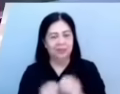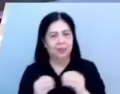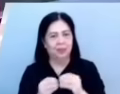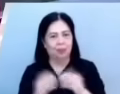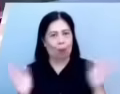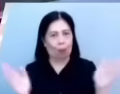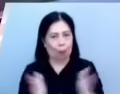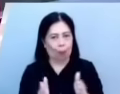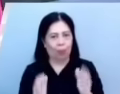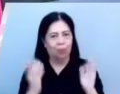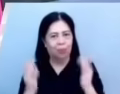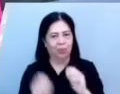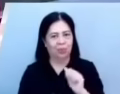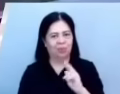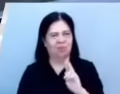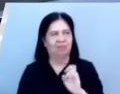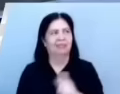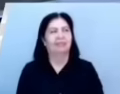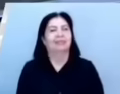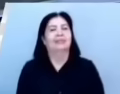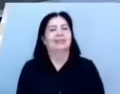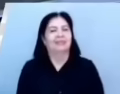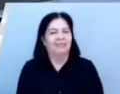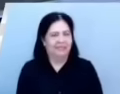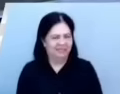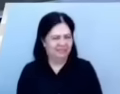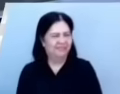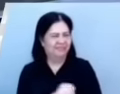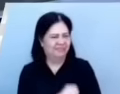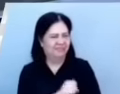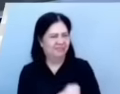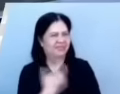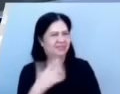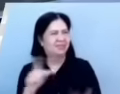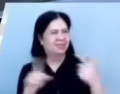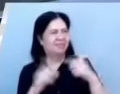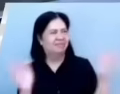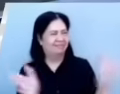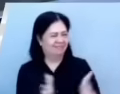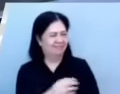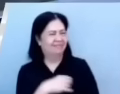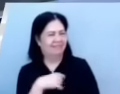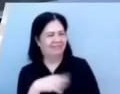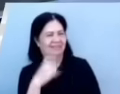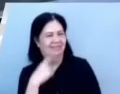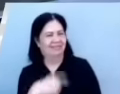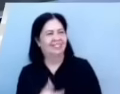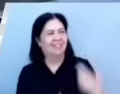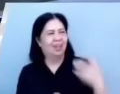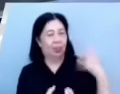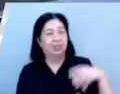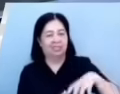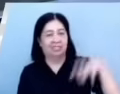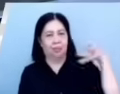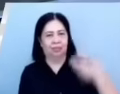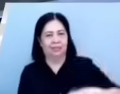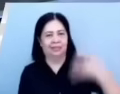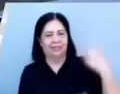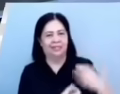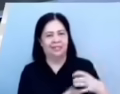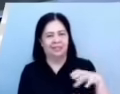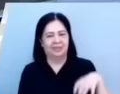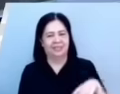compared kay Aubrey Karampel. Ay, oo. Oh. Nakuha na niya yung goal niya pagdating sa kapayatan. Nakuha ko na yung mama na lang. Yung mama na lang yung goal ko. Ayan din